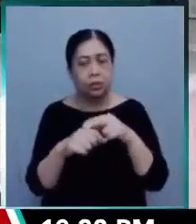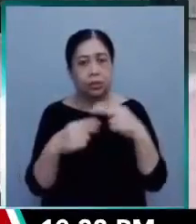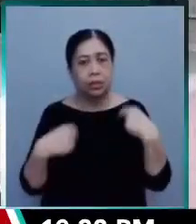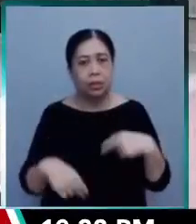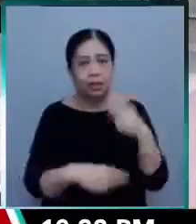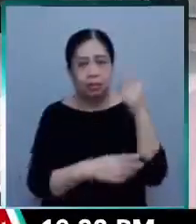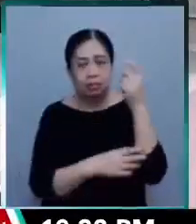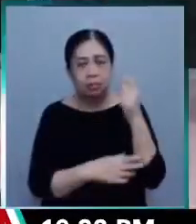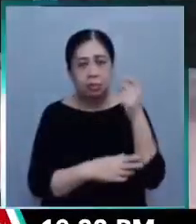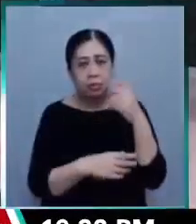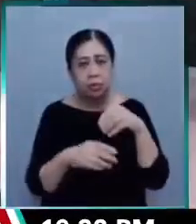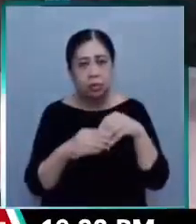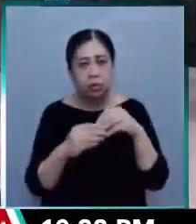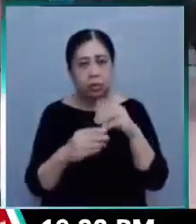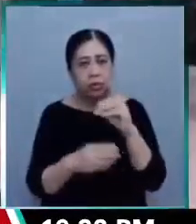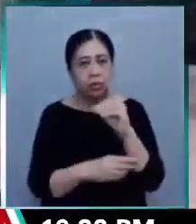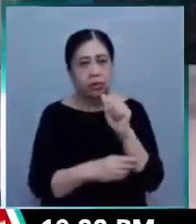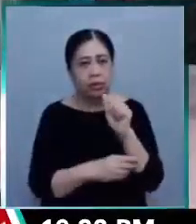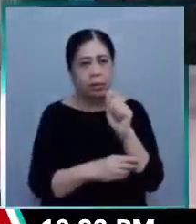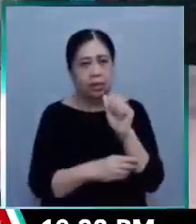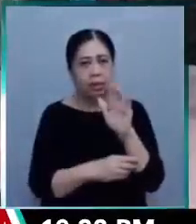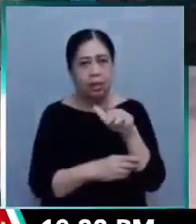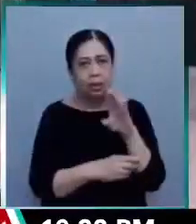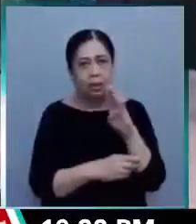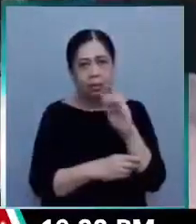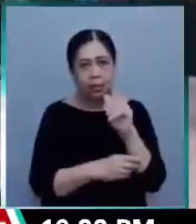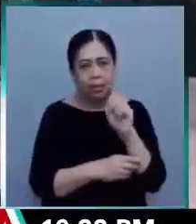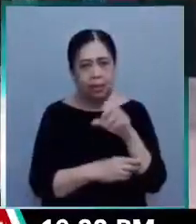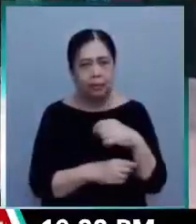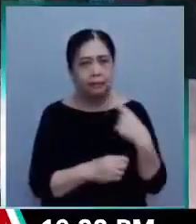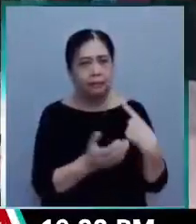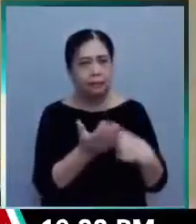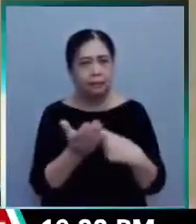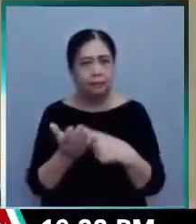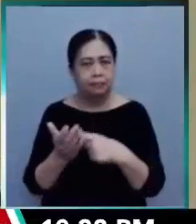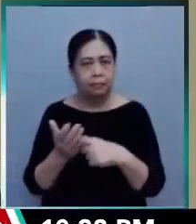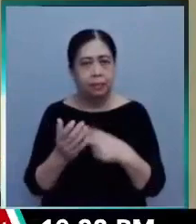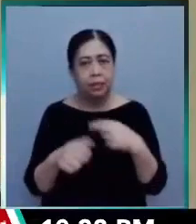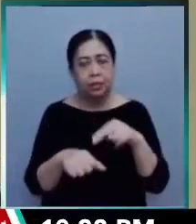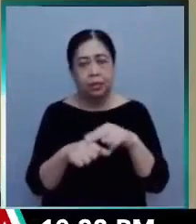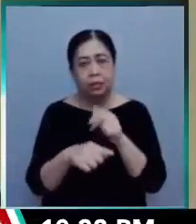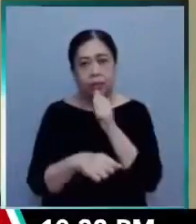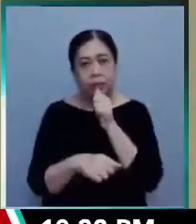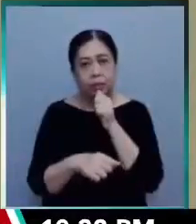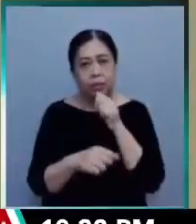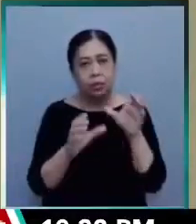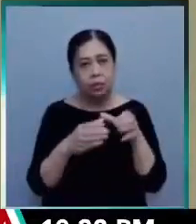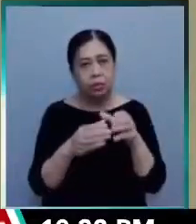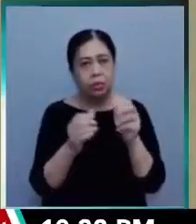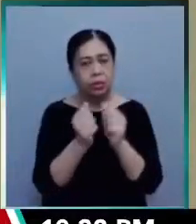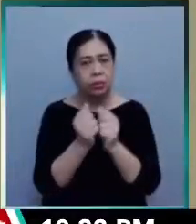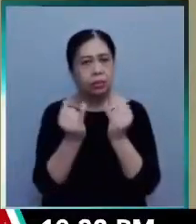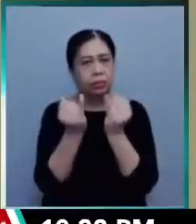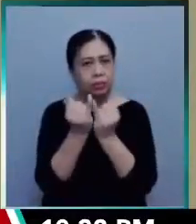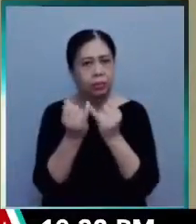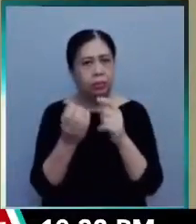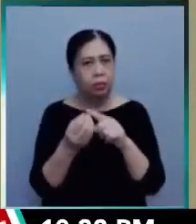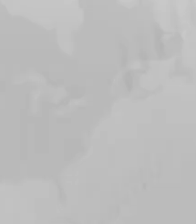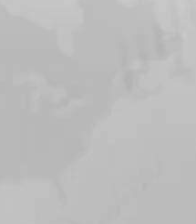nakatakdang magsagawa ng pagdinig bukas ang national privacy Commission kasama ang Phil health kaugnay ng